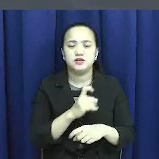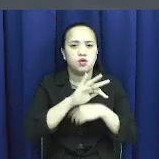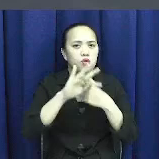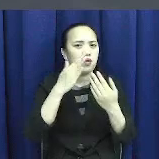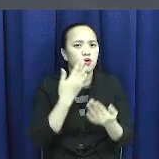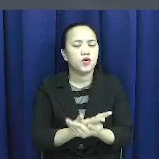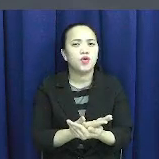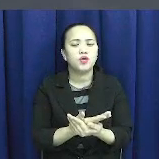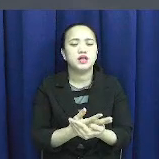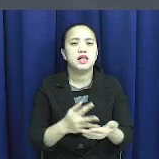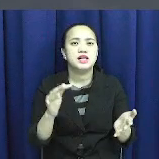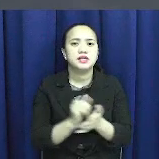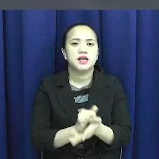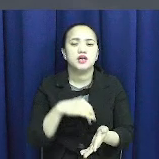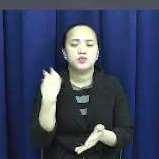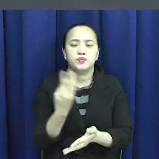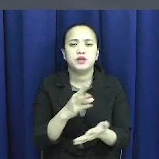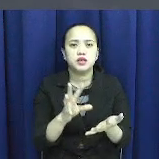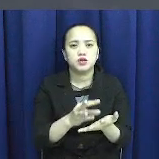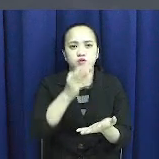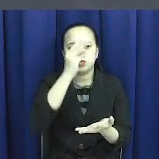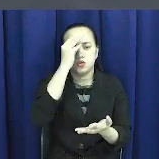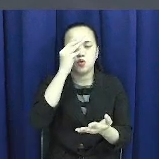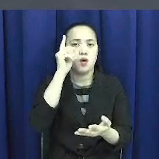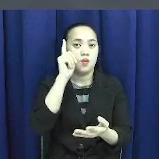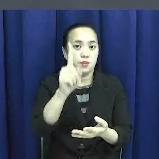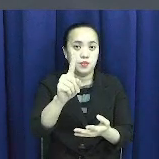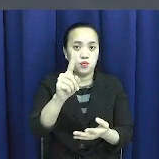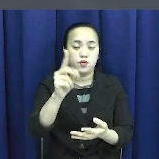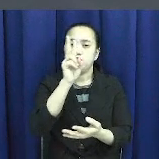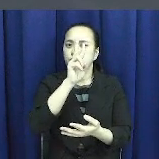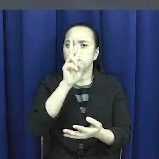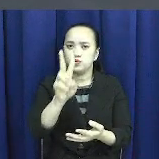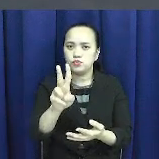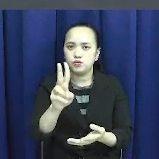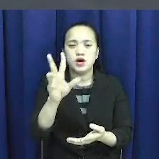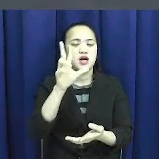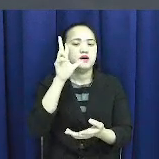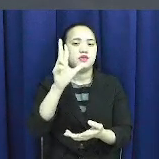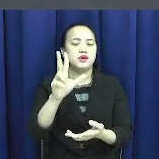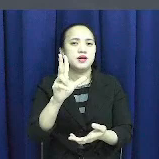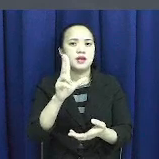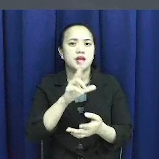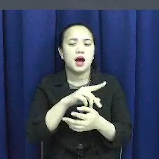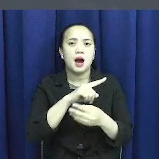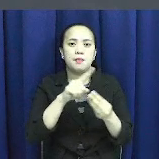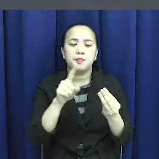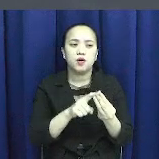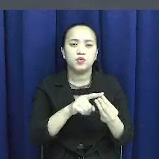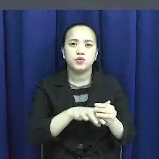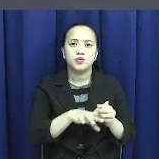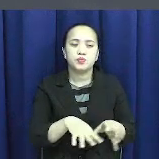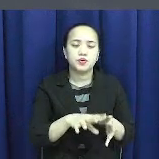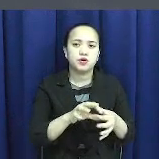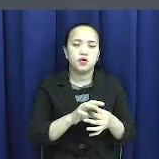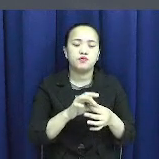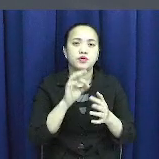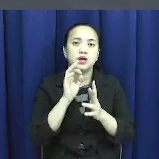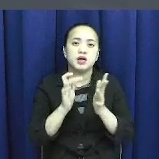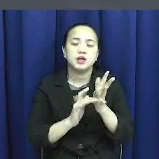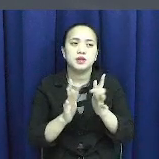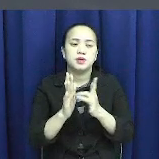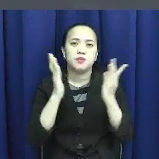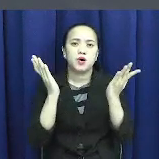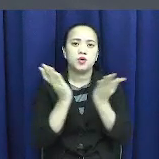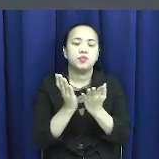natin, yung point number one, point number two, point number three about the role of a priest in the Bible, nakasummarize po